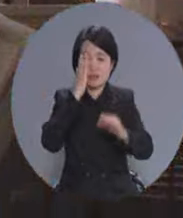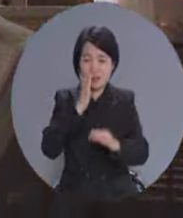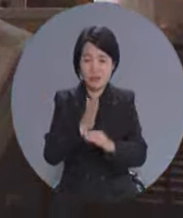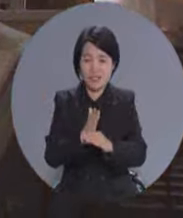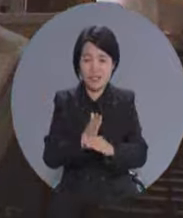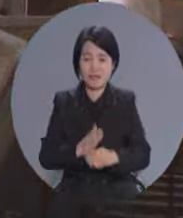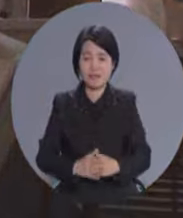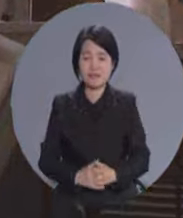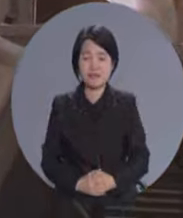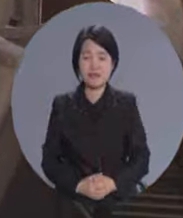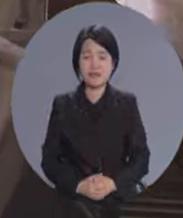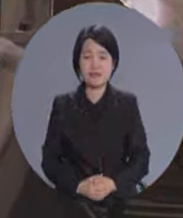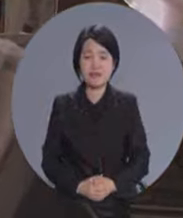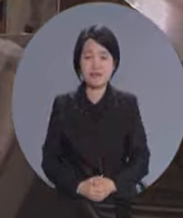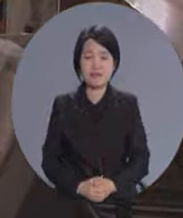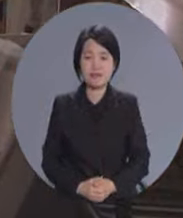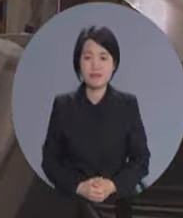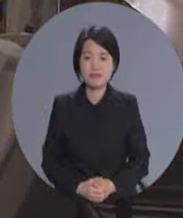모집합니다